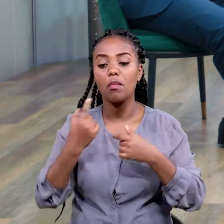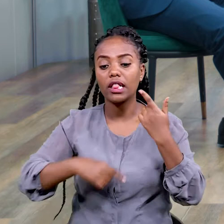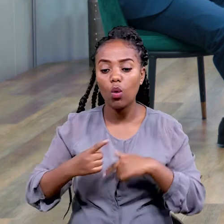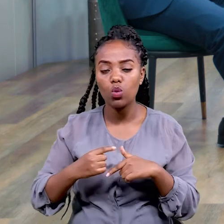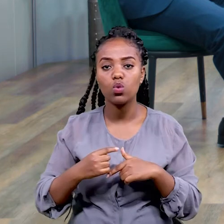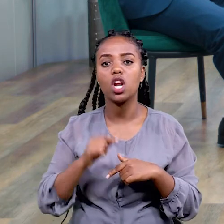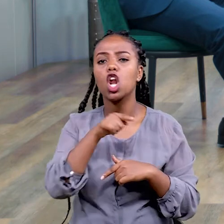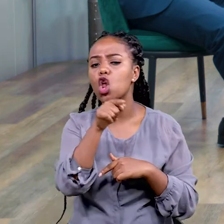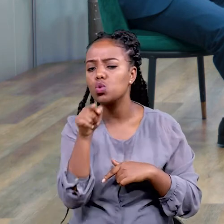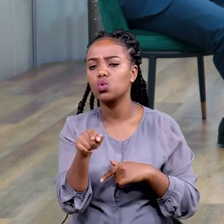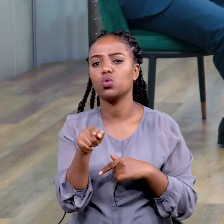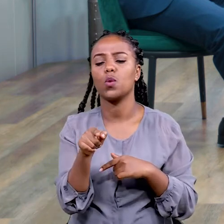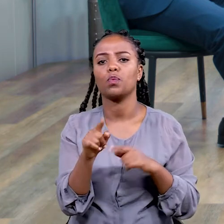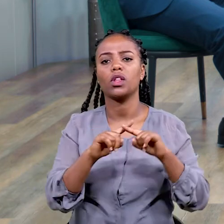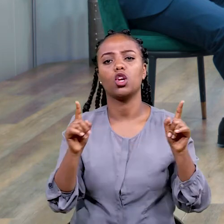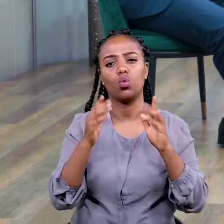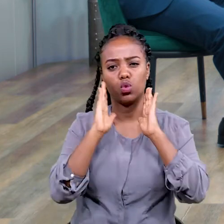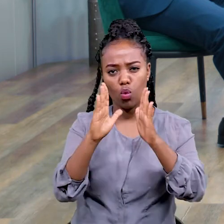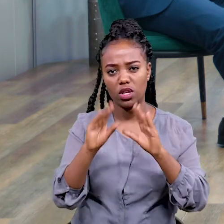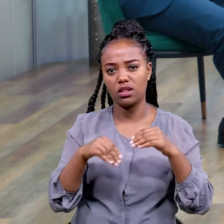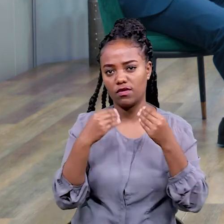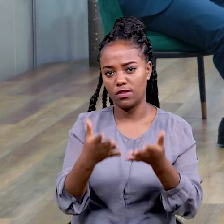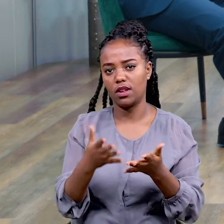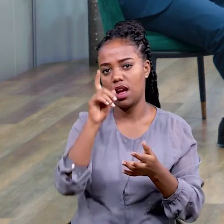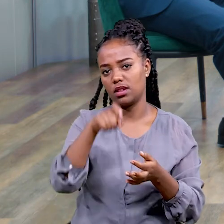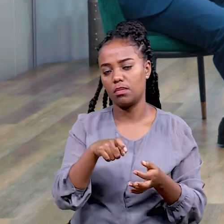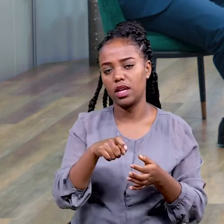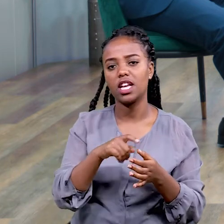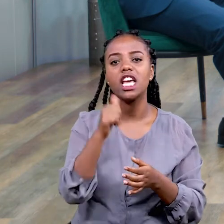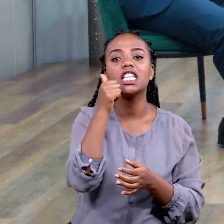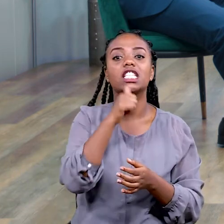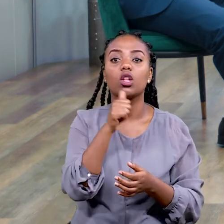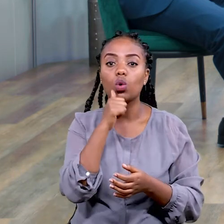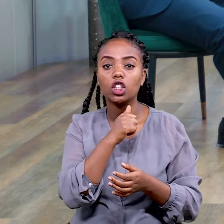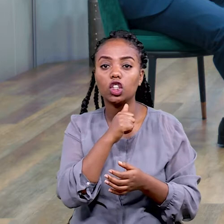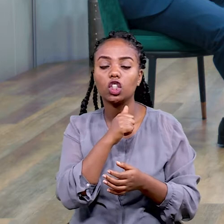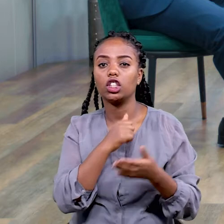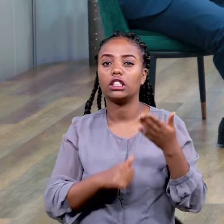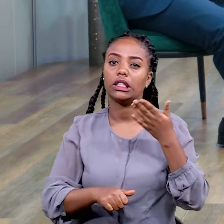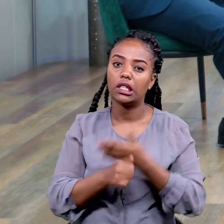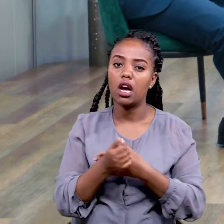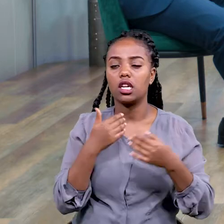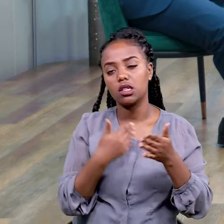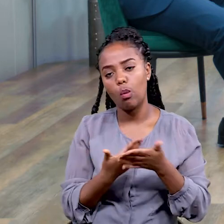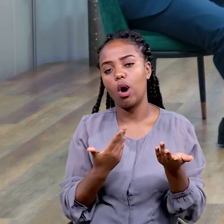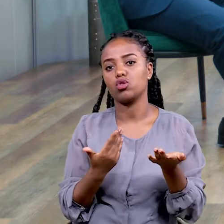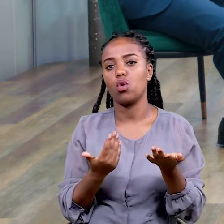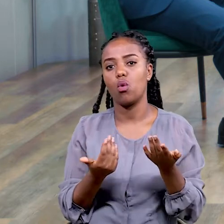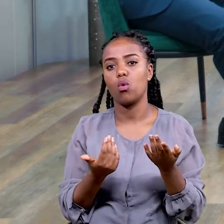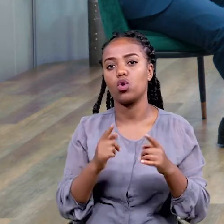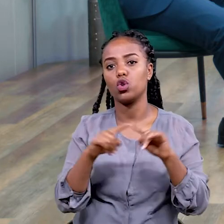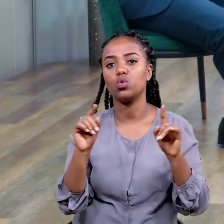ይመጣሉ። የነሱ የትኩረት ያስፈልጋል። ሴቶች ወደዛ አካባቢ ላይ ቀደም እንዳልኩት ተቀደርሶባቸው ከዚህ ፊት